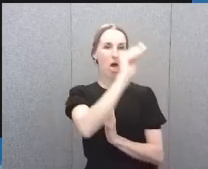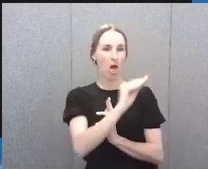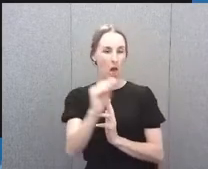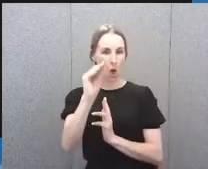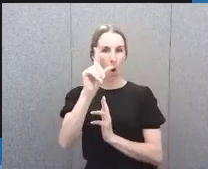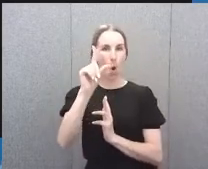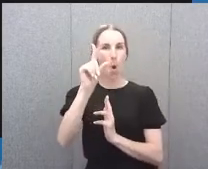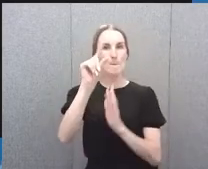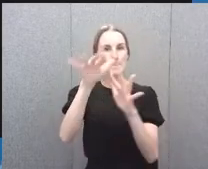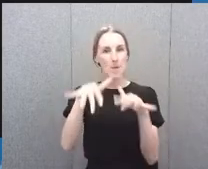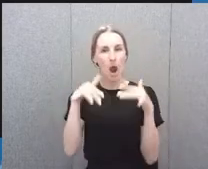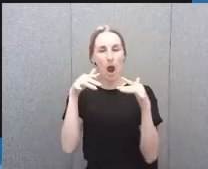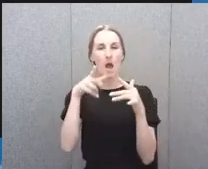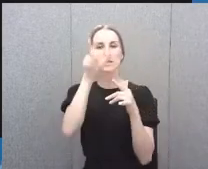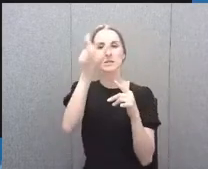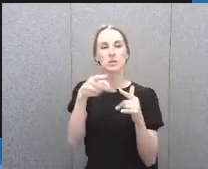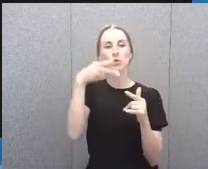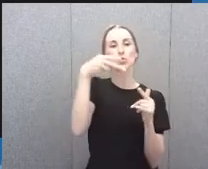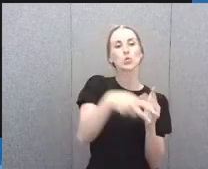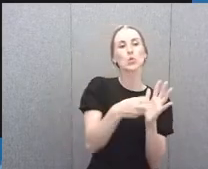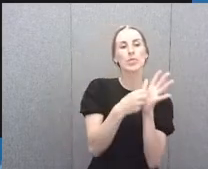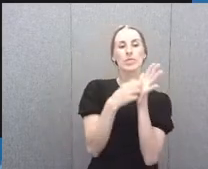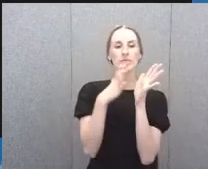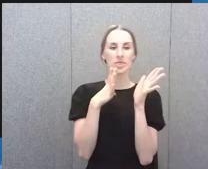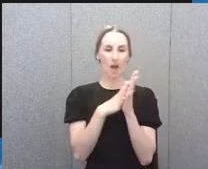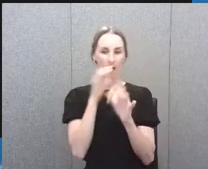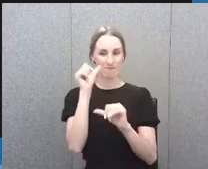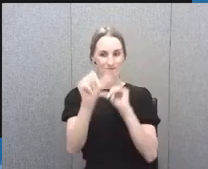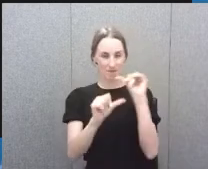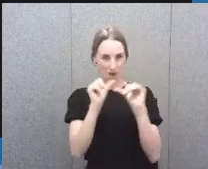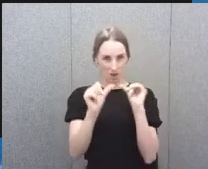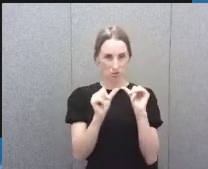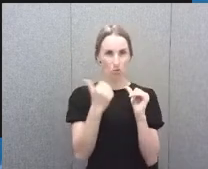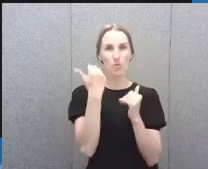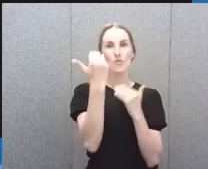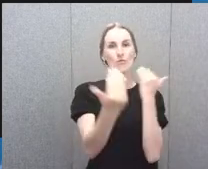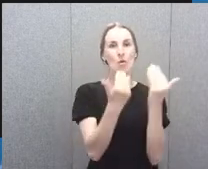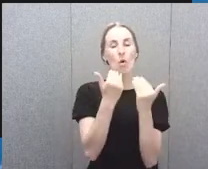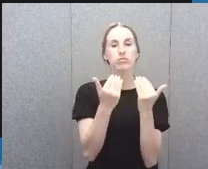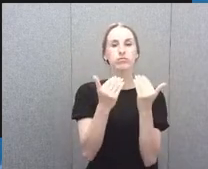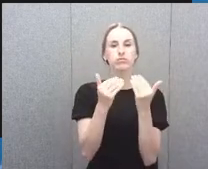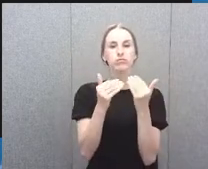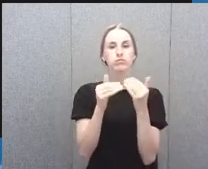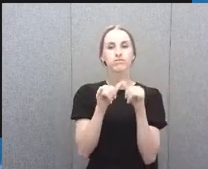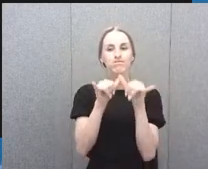Это член Европейского парламента с 2019 года.